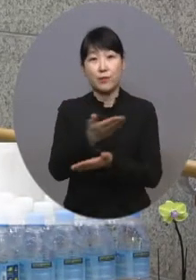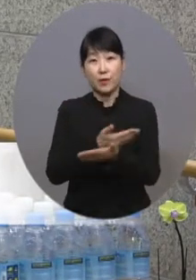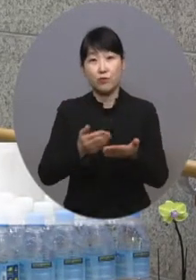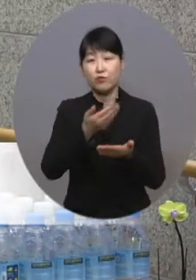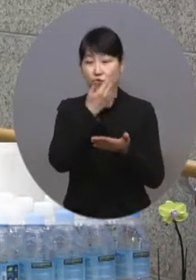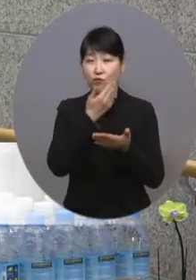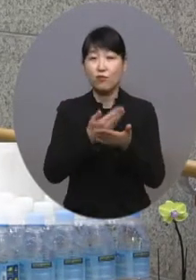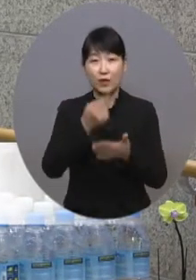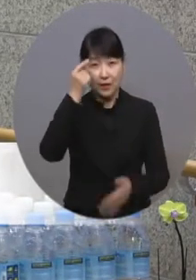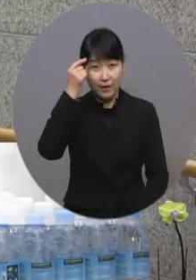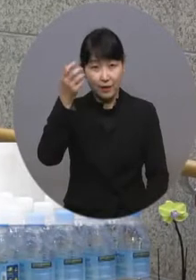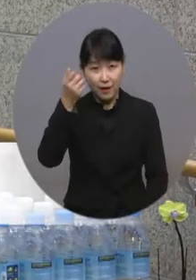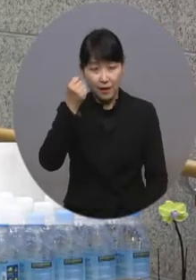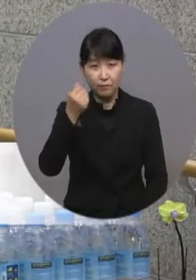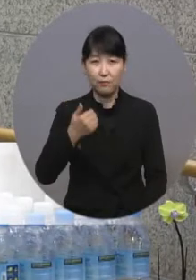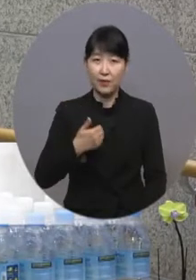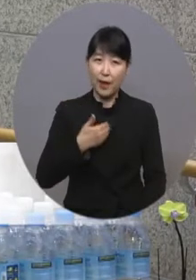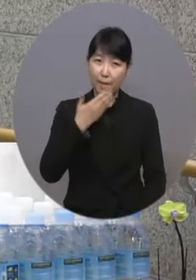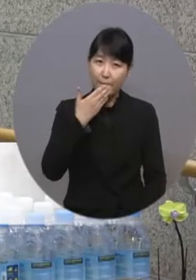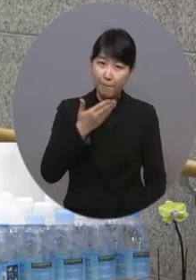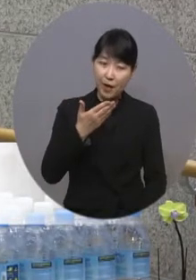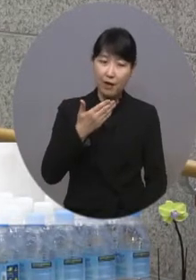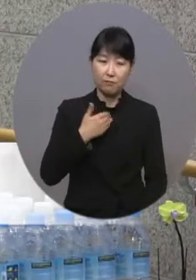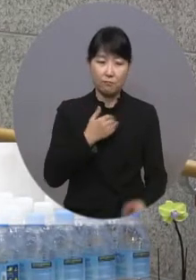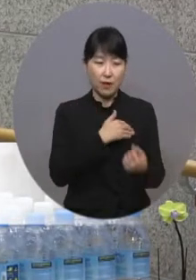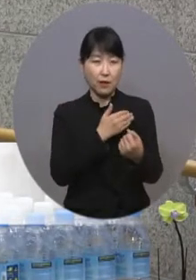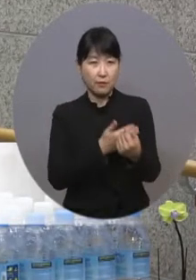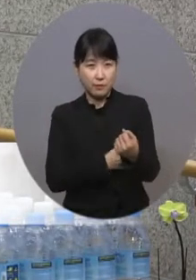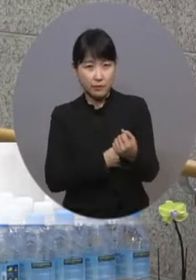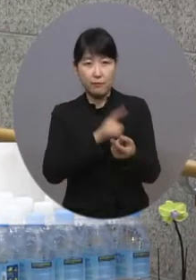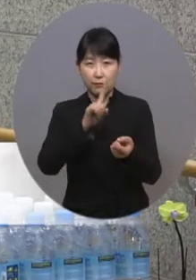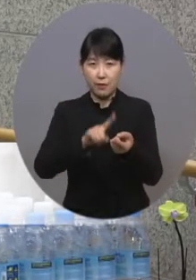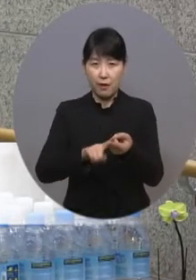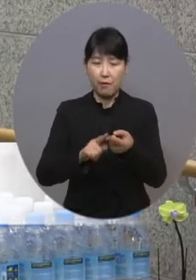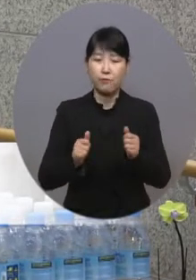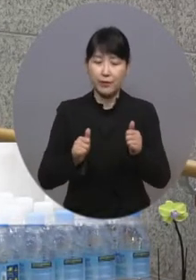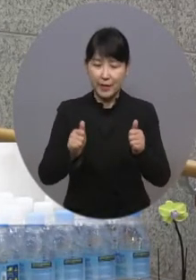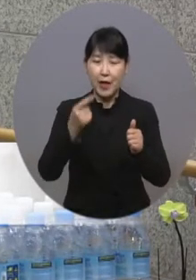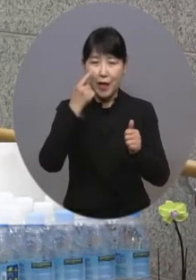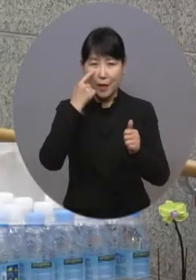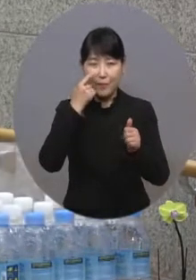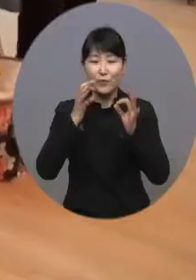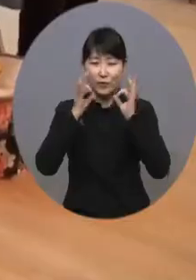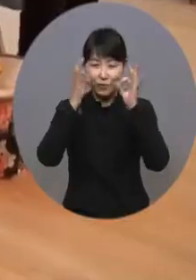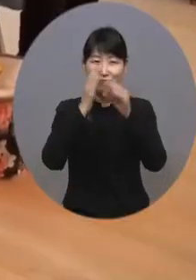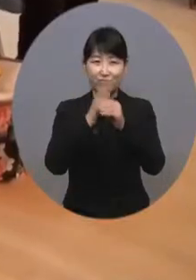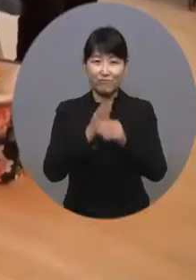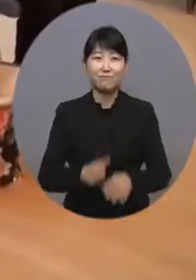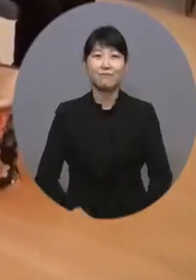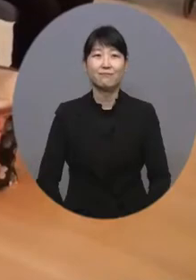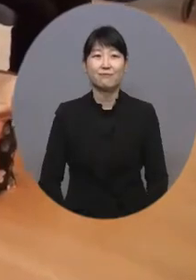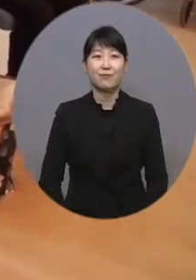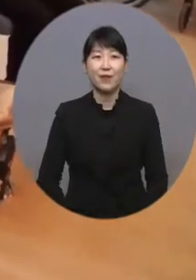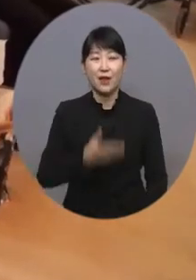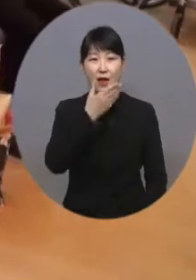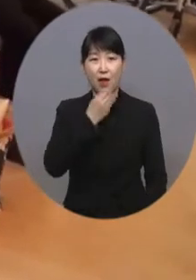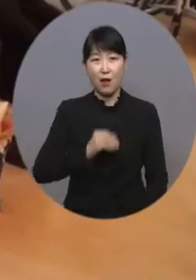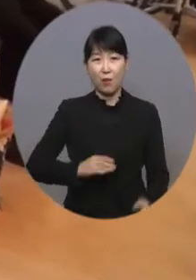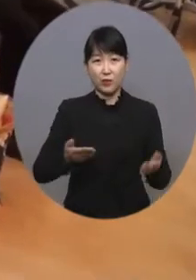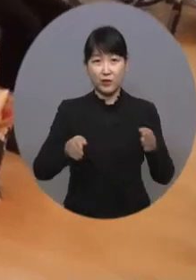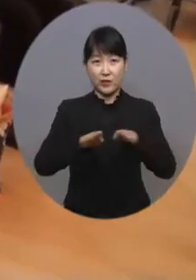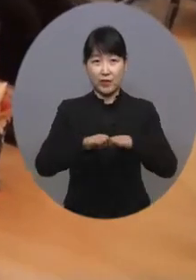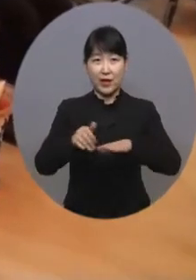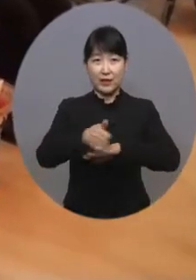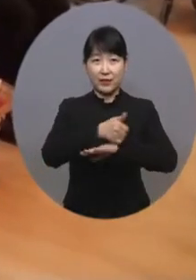중요시 생각하고 제가 할 수 있는 한도 내에서는 열심히 한번 해보려고 노력하고 있습니다. 복지관을 이용하는 장애인은